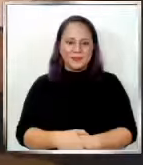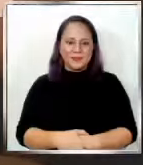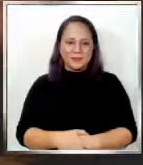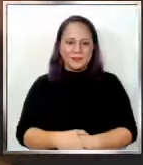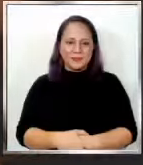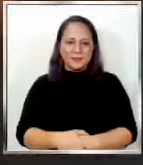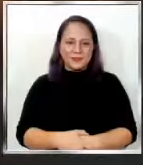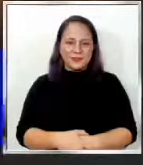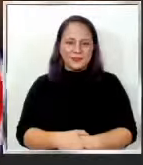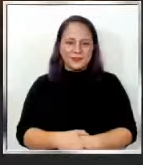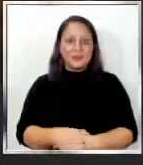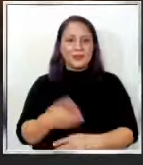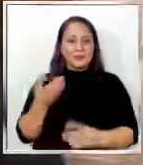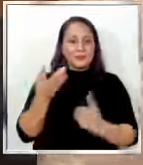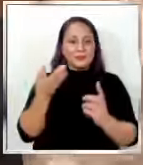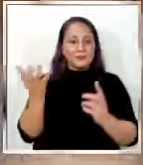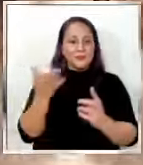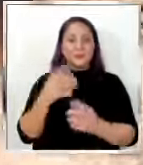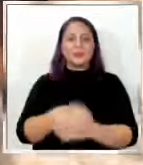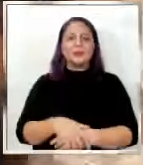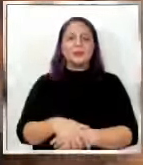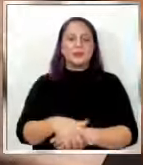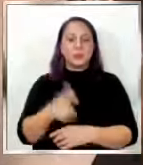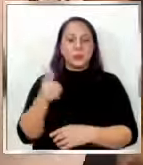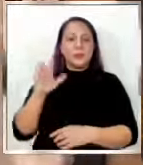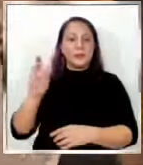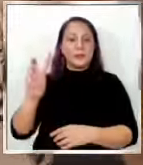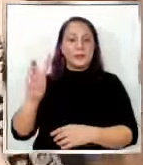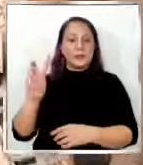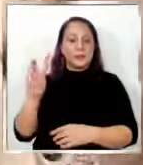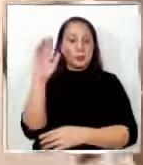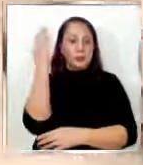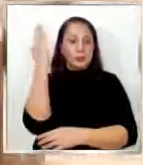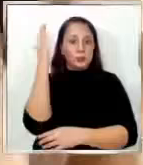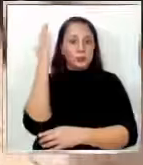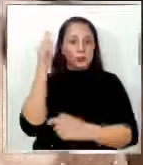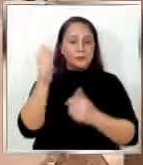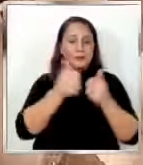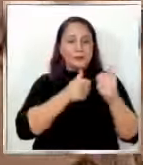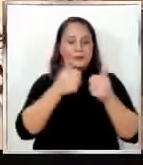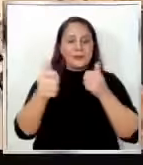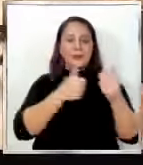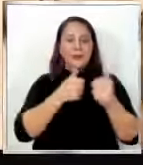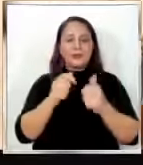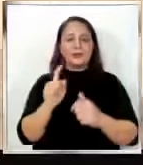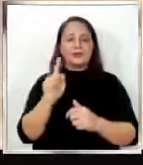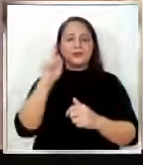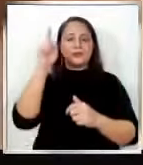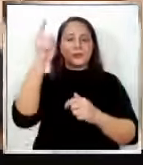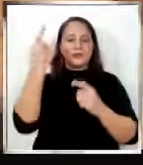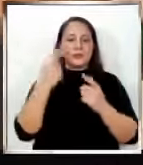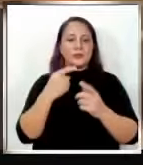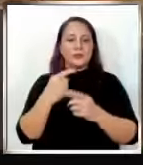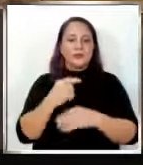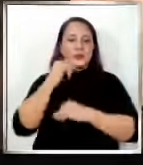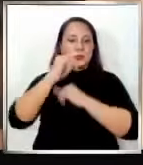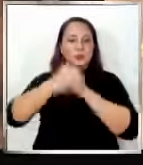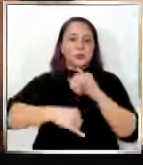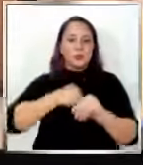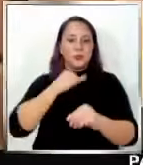Sila ang 26 na kandidatang magtutunggali sa kauna-unahang Philippine franchise ng Miss International